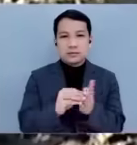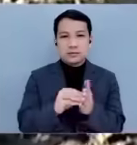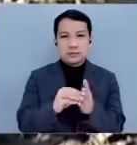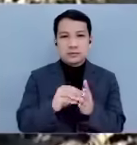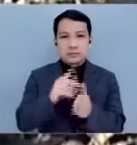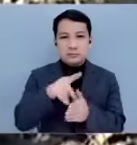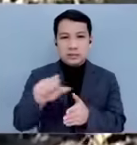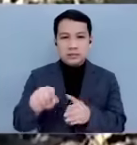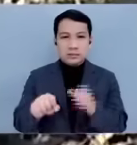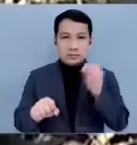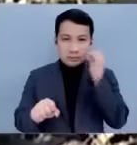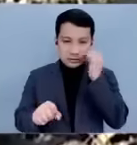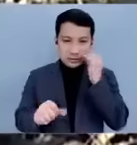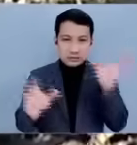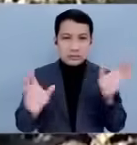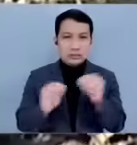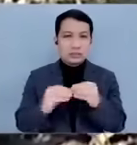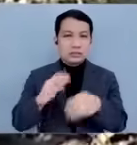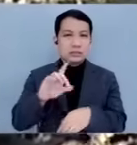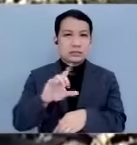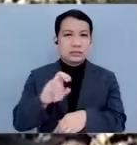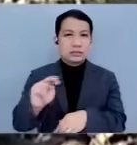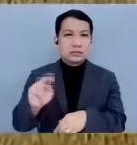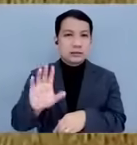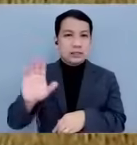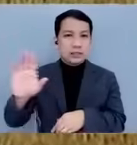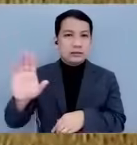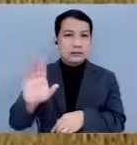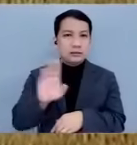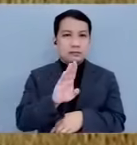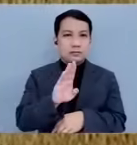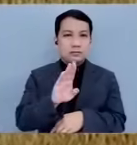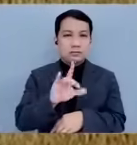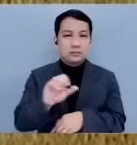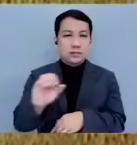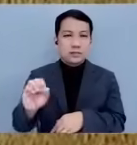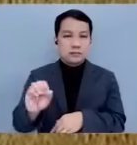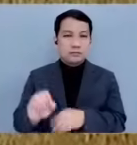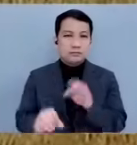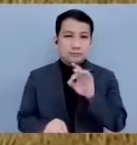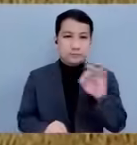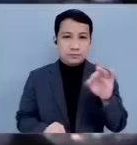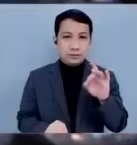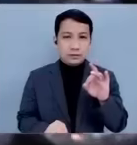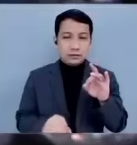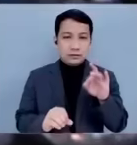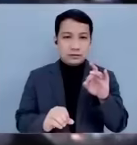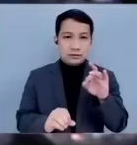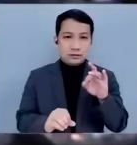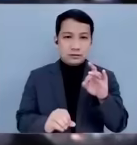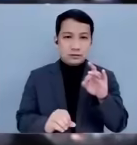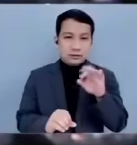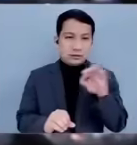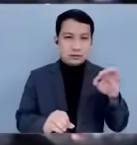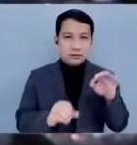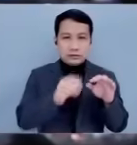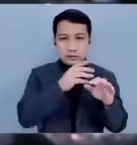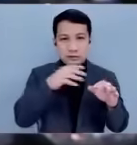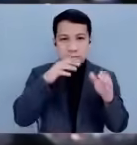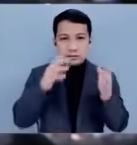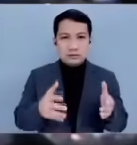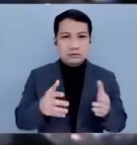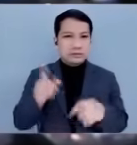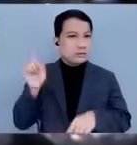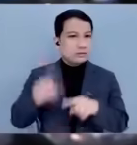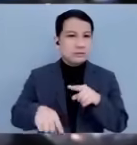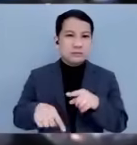ang napinsala ng El Nino sa bayan ng Bulalakaw. Halos 900 magsasaka ang apektado. Talagang hindi na pwedeng pakinabangan kasi once